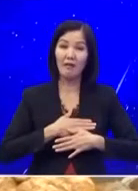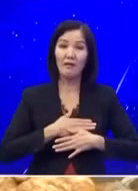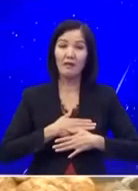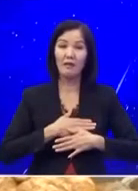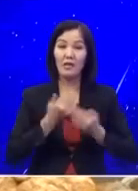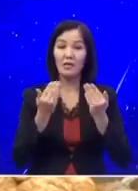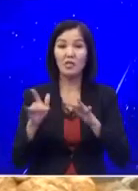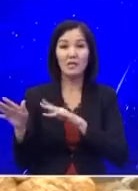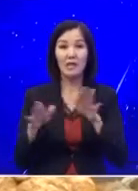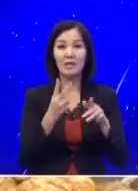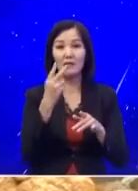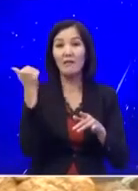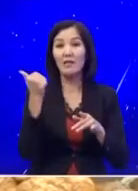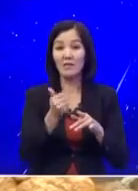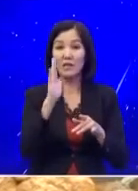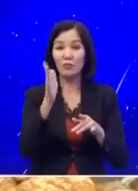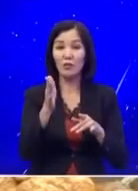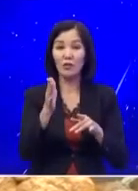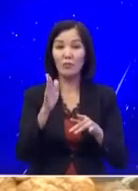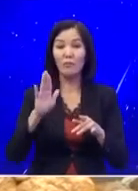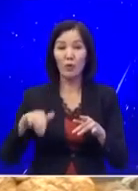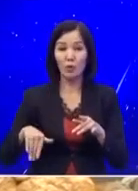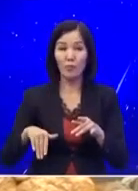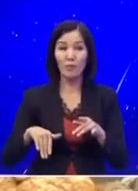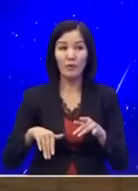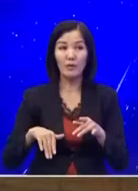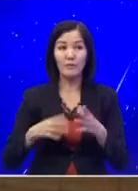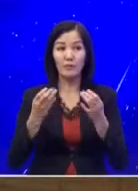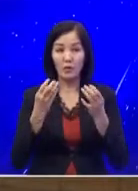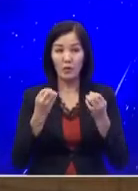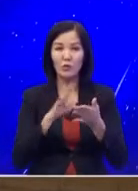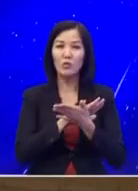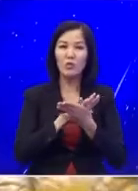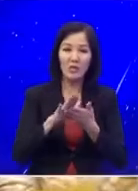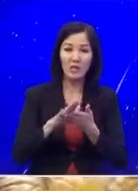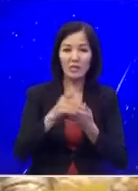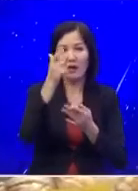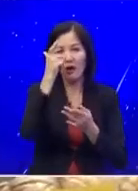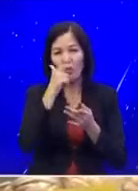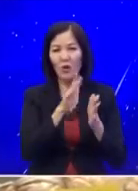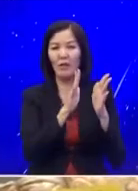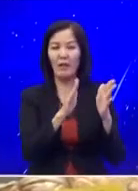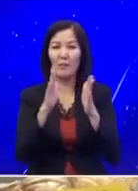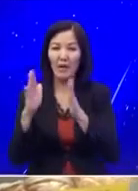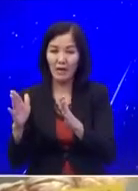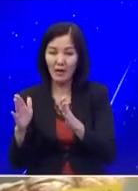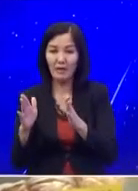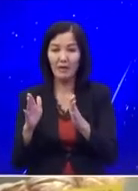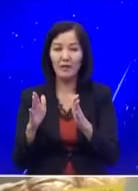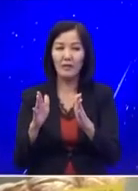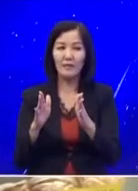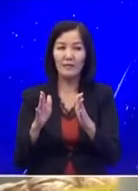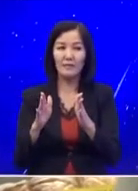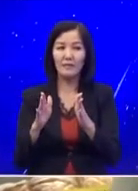акции 2 недели, сказали, будет. Потом еще будет чисто, аккуратно, все по местам.